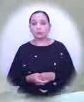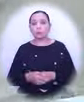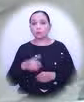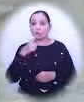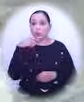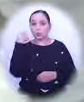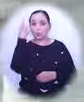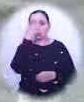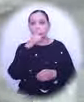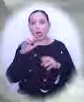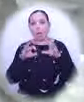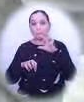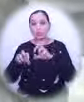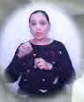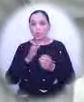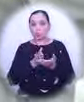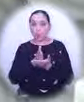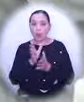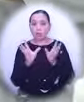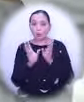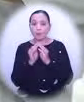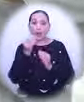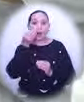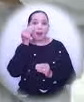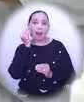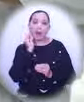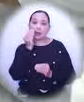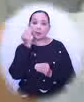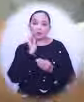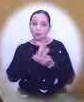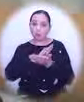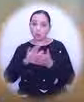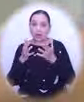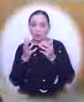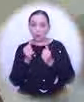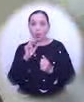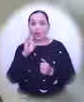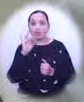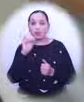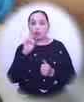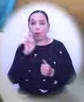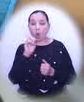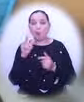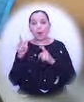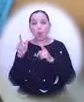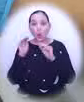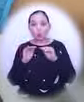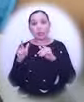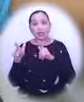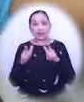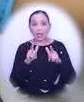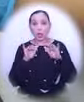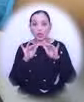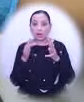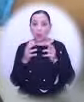Yuzni massaj yo'nalishi bilan artib tozalab olinadi. Niqob qo'yishga tayyor qilib